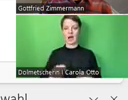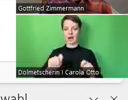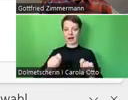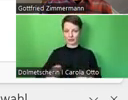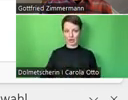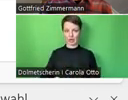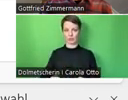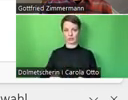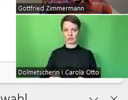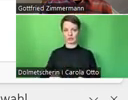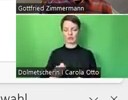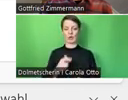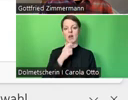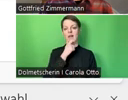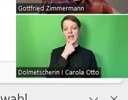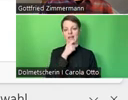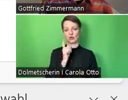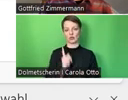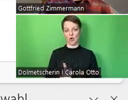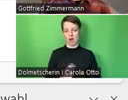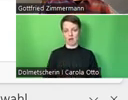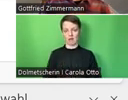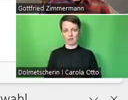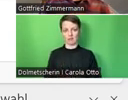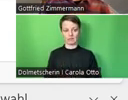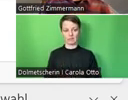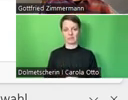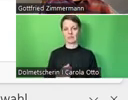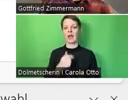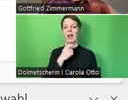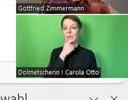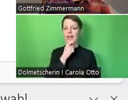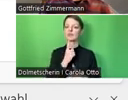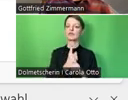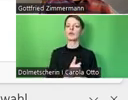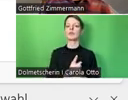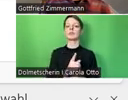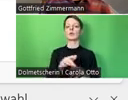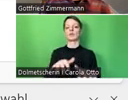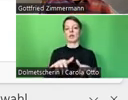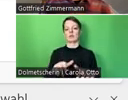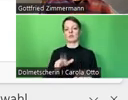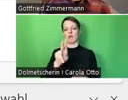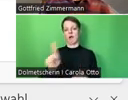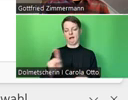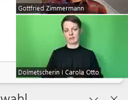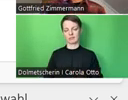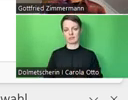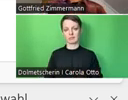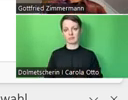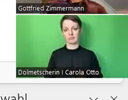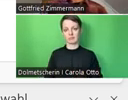einstellen, dass das jetzt Englisch, sagen wir, Vereinigtes Königreich ist. Es gibt immer auch